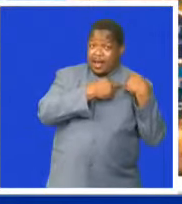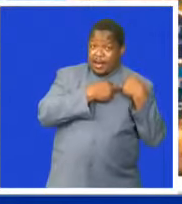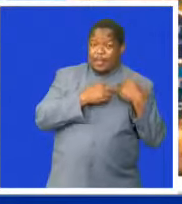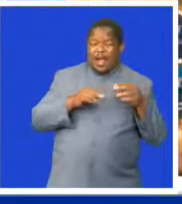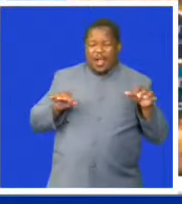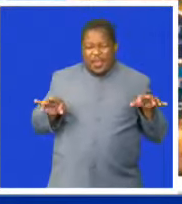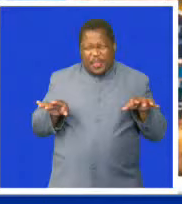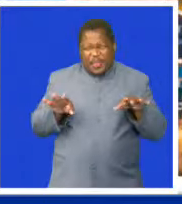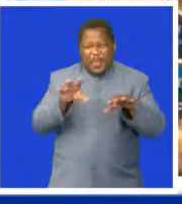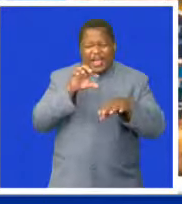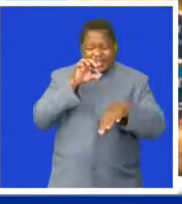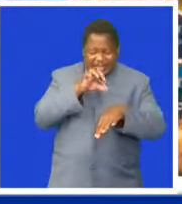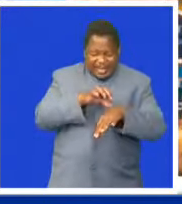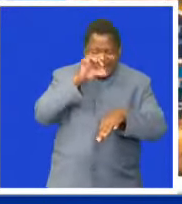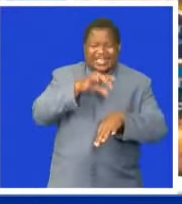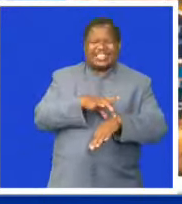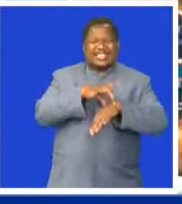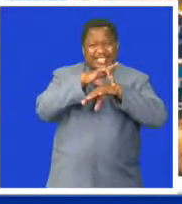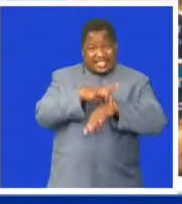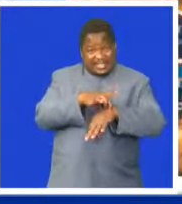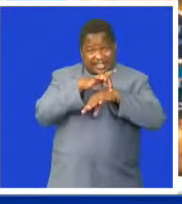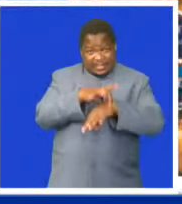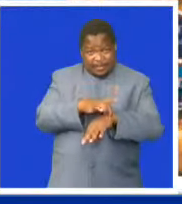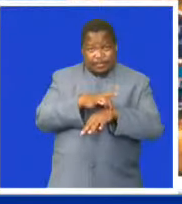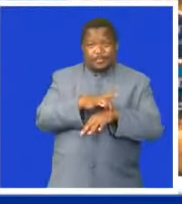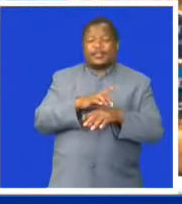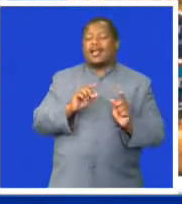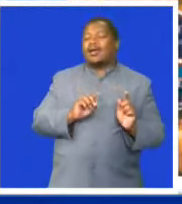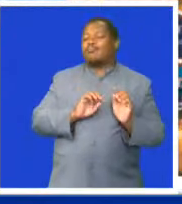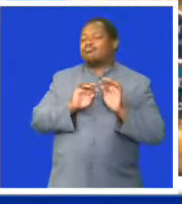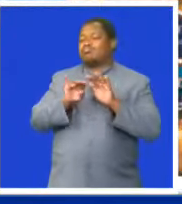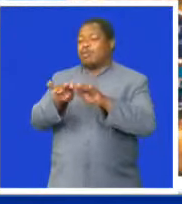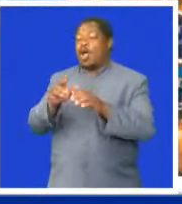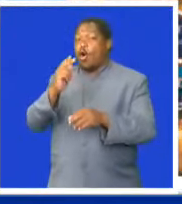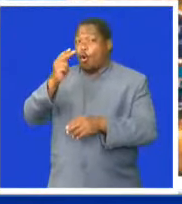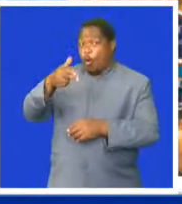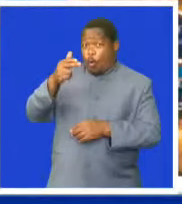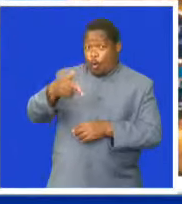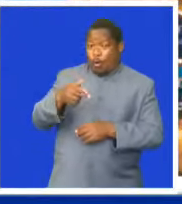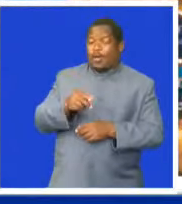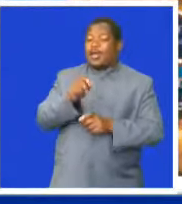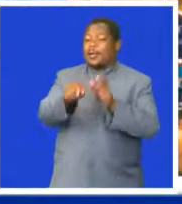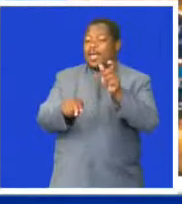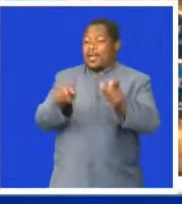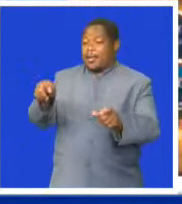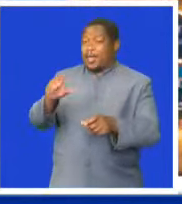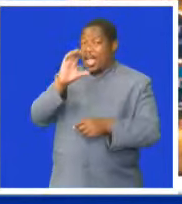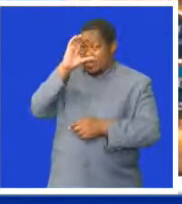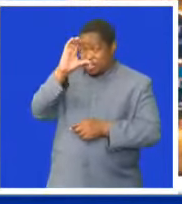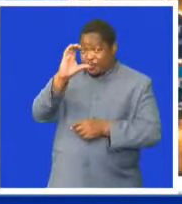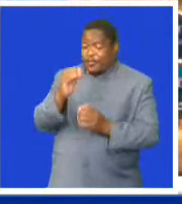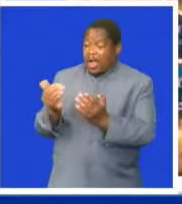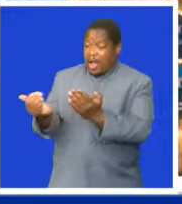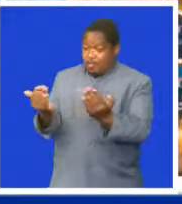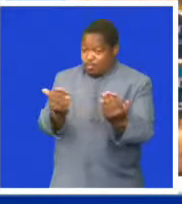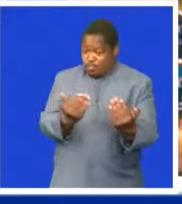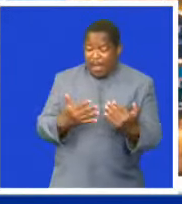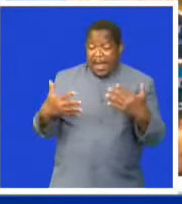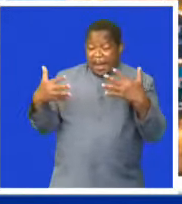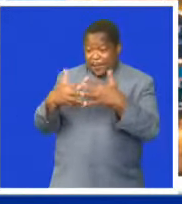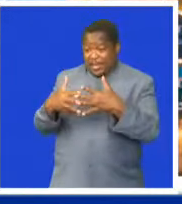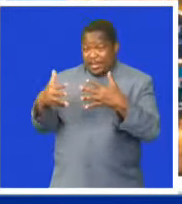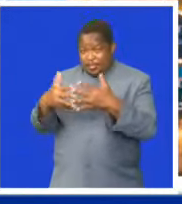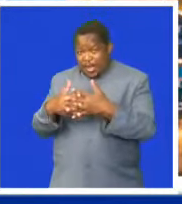leveva kude bahambise lwati emimangweni yabo. Kanti ke le nhlangano ithi ngekukhulumisana nabaholi bemimango yethemba